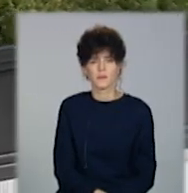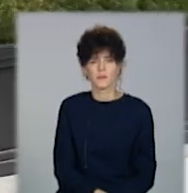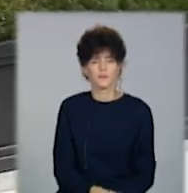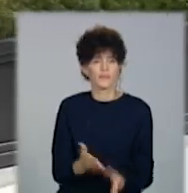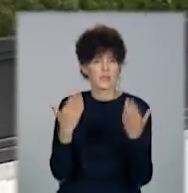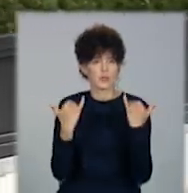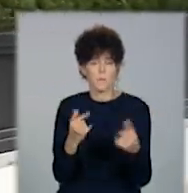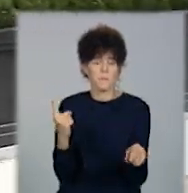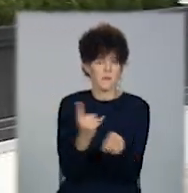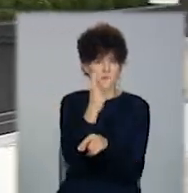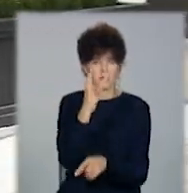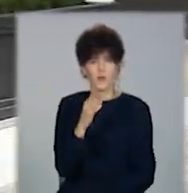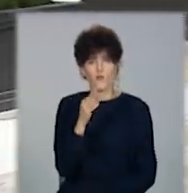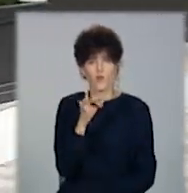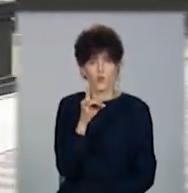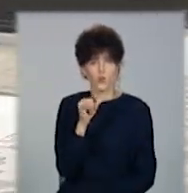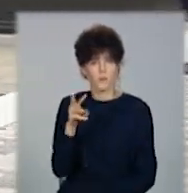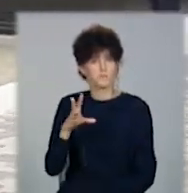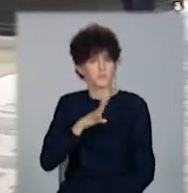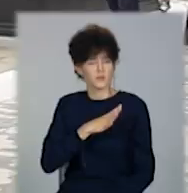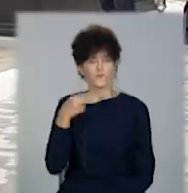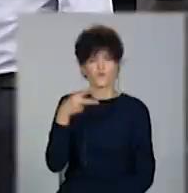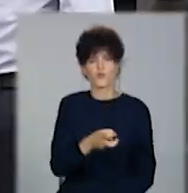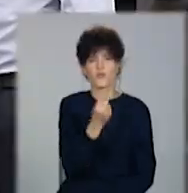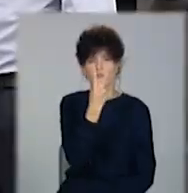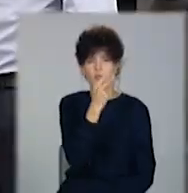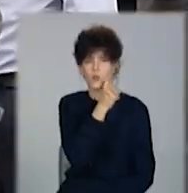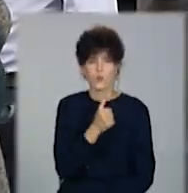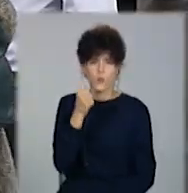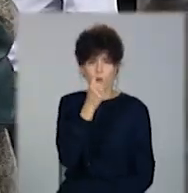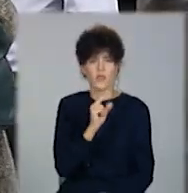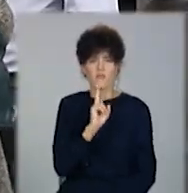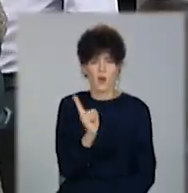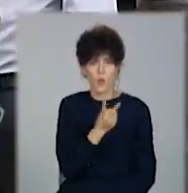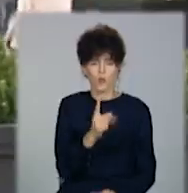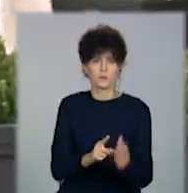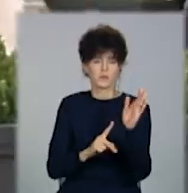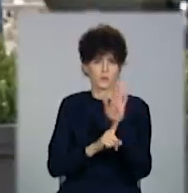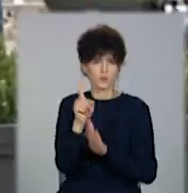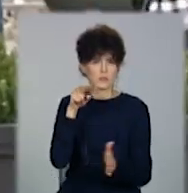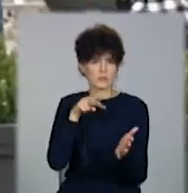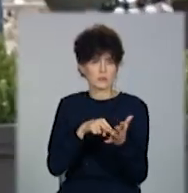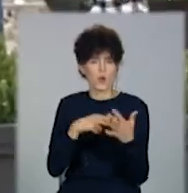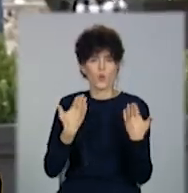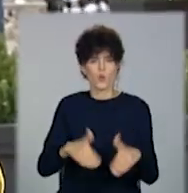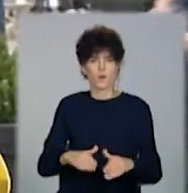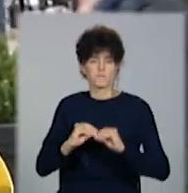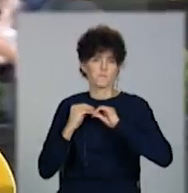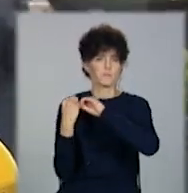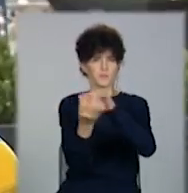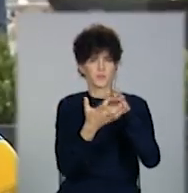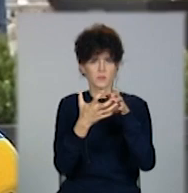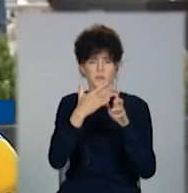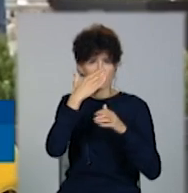Уперше цей форум відбувся у 2012-му, а вже за два роки став міжнародним. Це мероприятие, которому вже 7 лет.